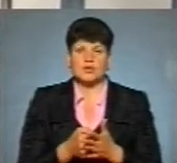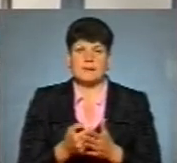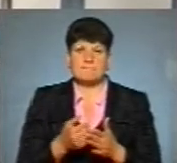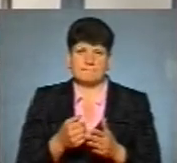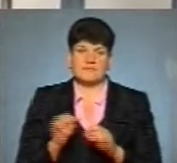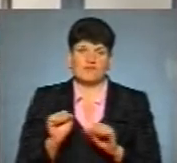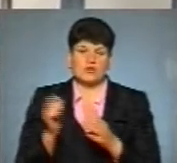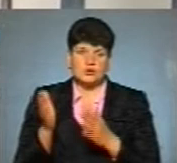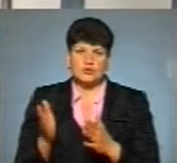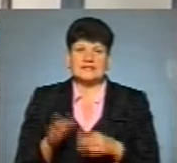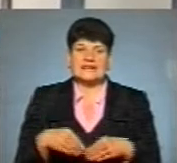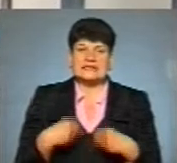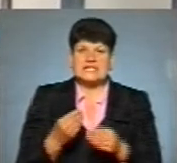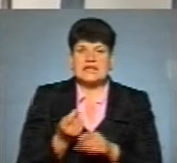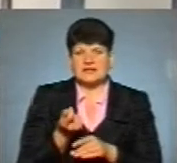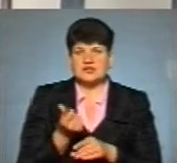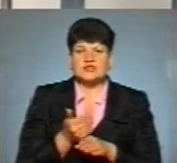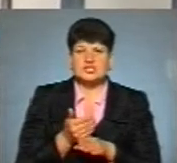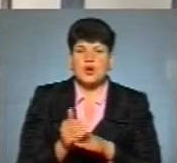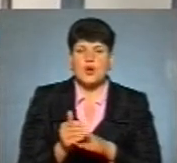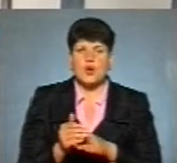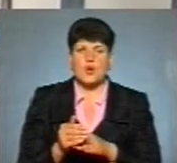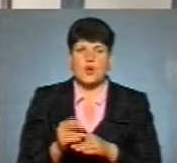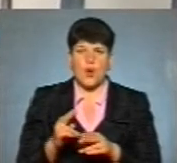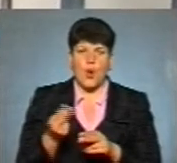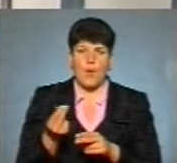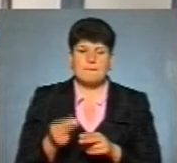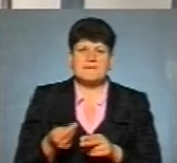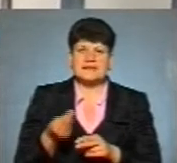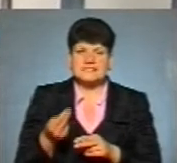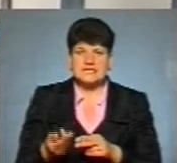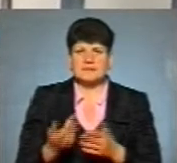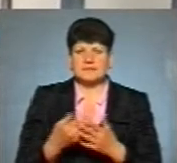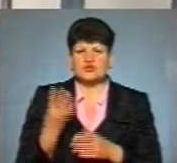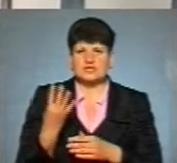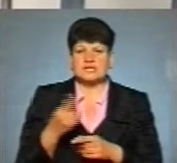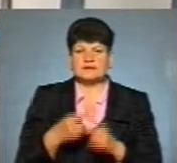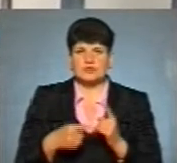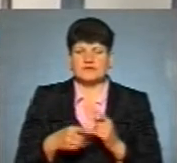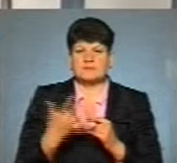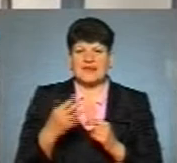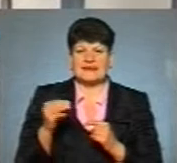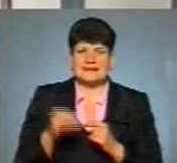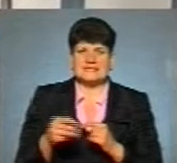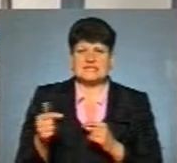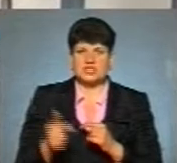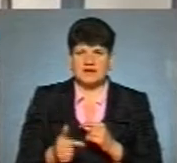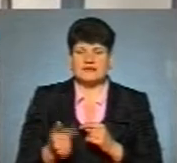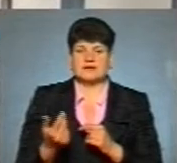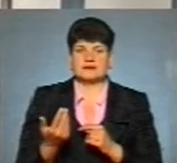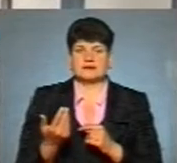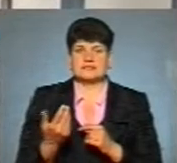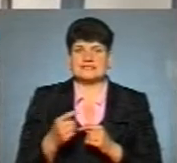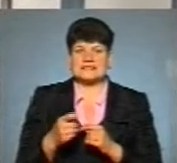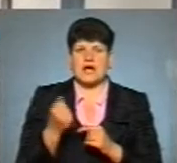урядом надання часткової компенсації. Замміністра вже висловився в межах 4,5-5 тисяч гривень за кожен гектар, все